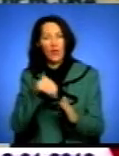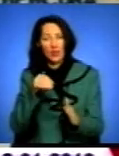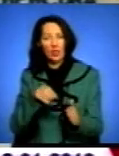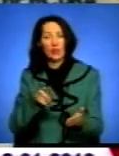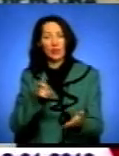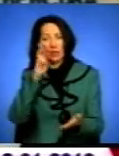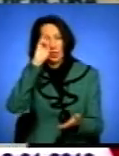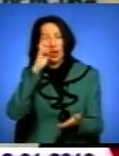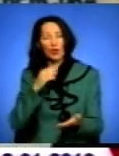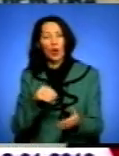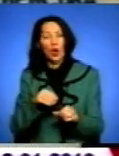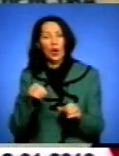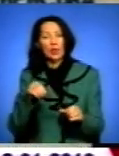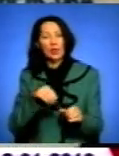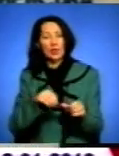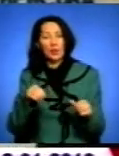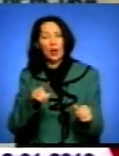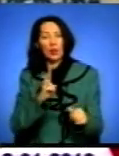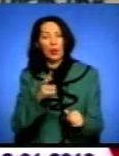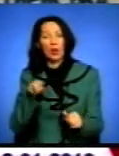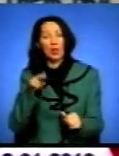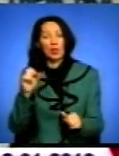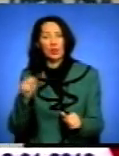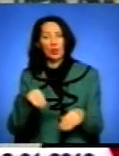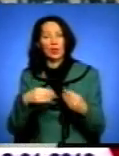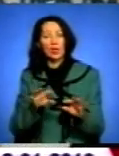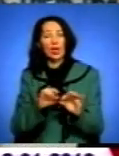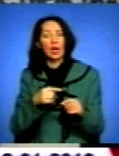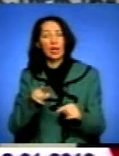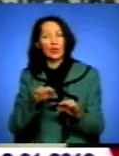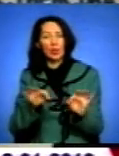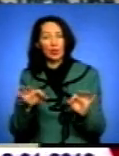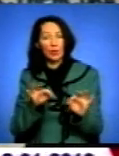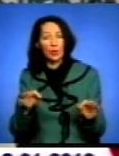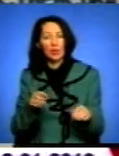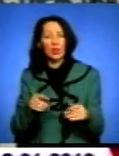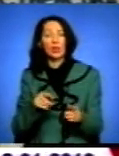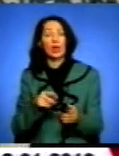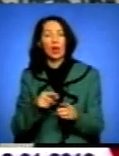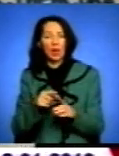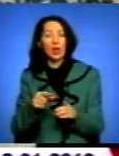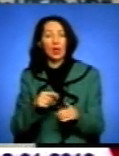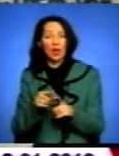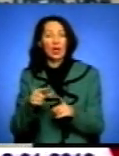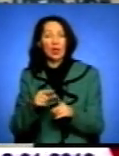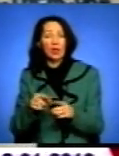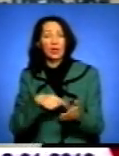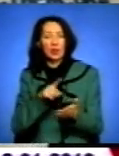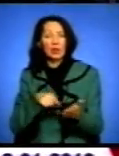Державного земельного кадастру і надання іншої інформації на відповідні запити організацій, чи юридичних, чи